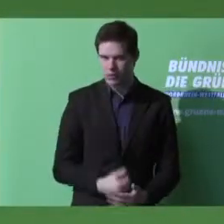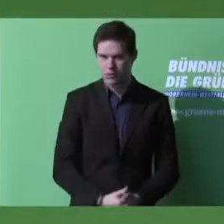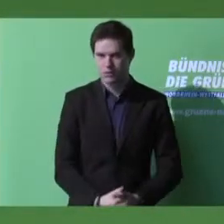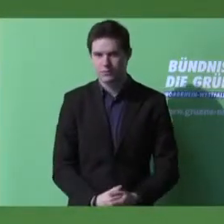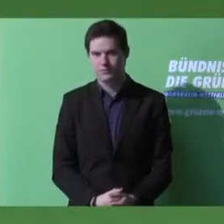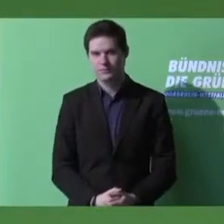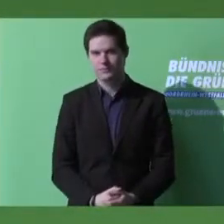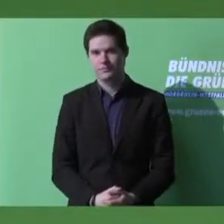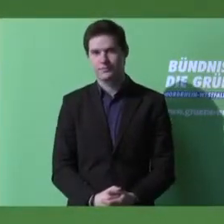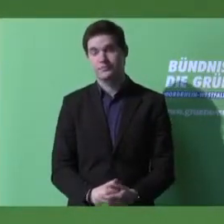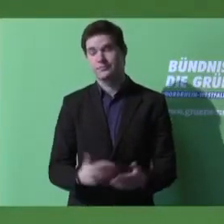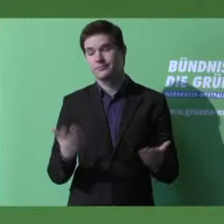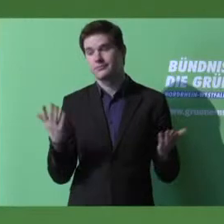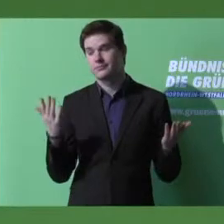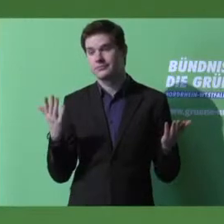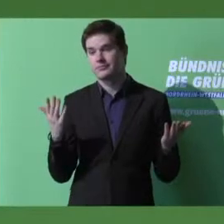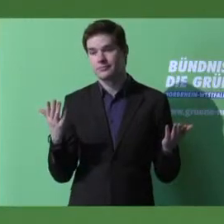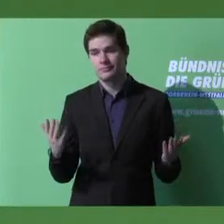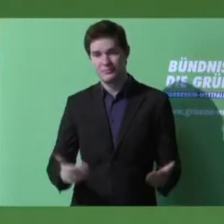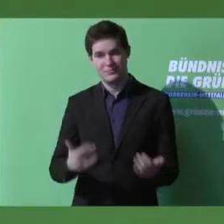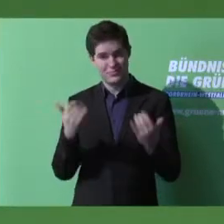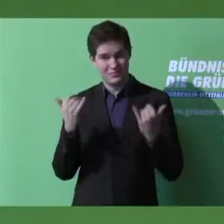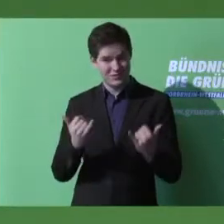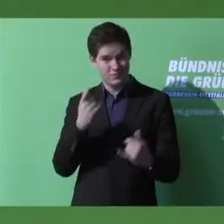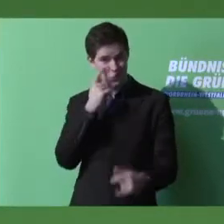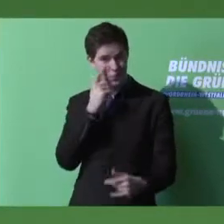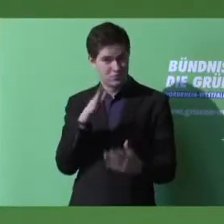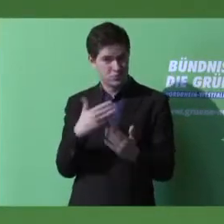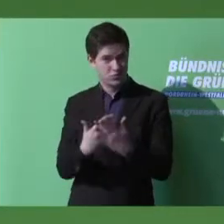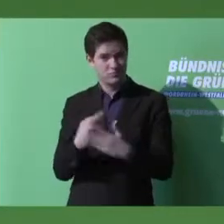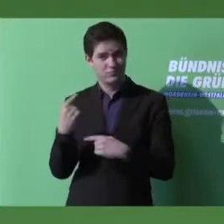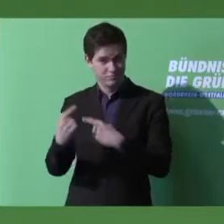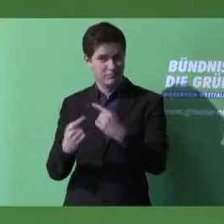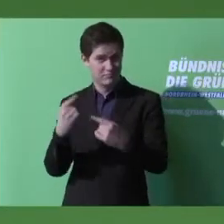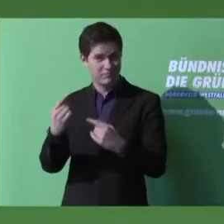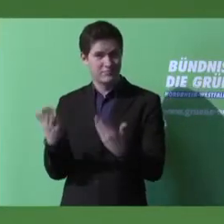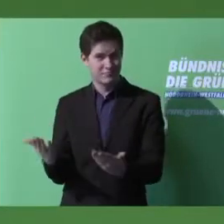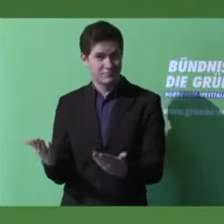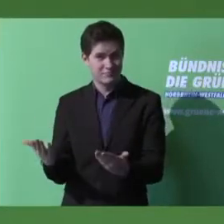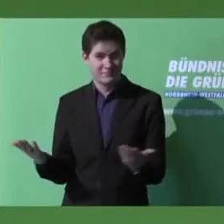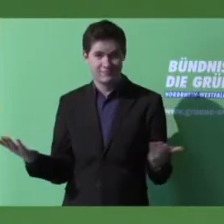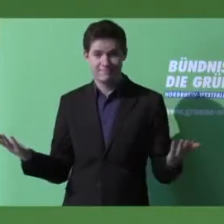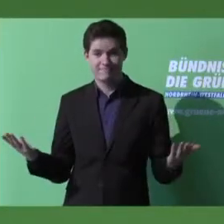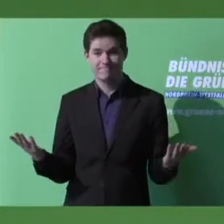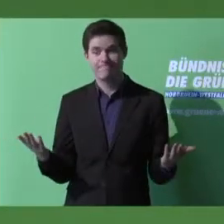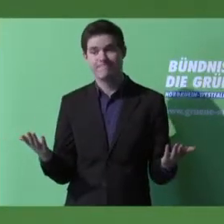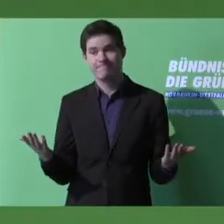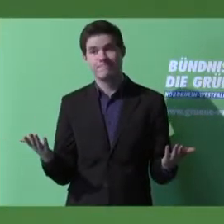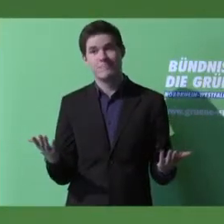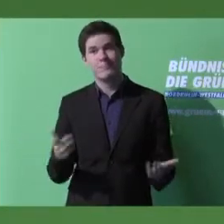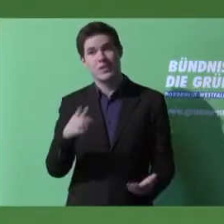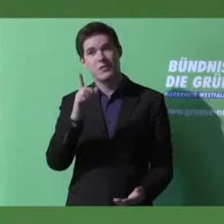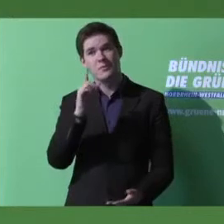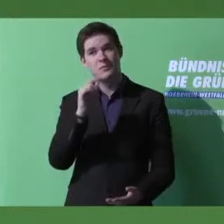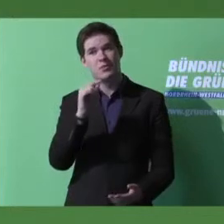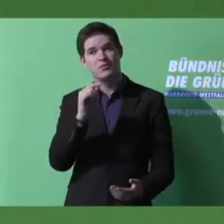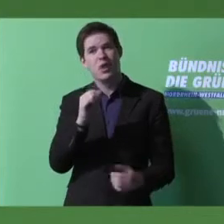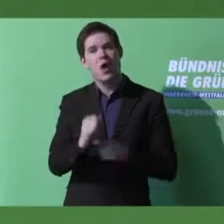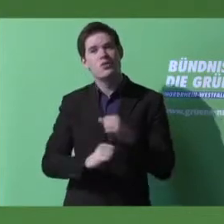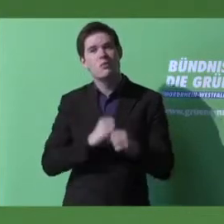Aber dieses führt dann gelegentlich auch zu Entwicklungen, die fast